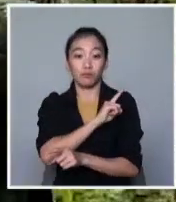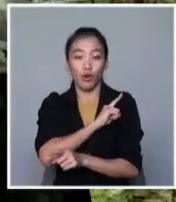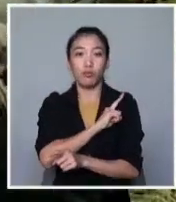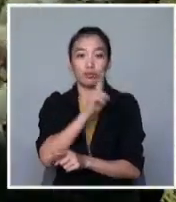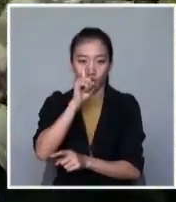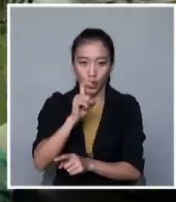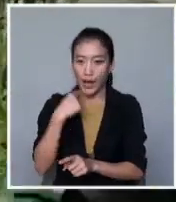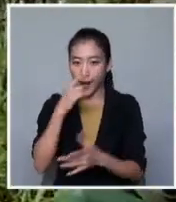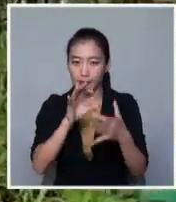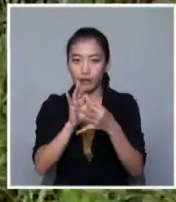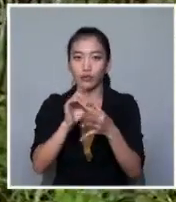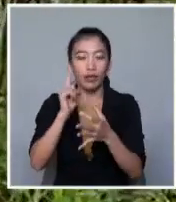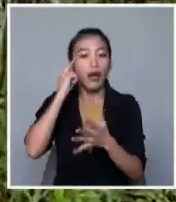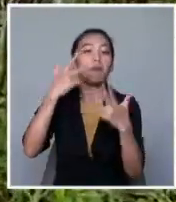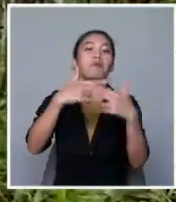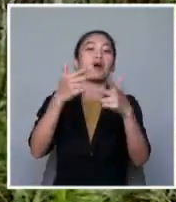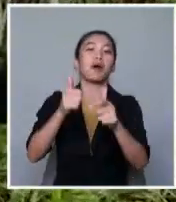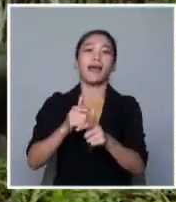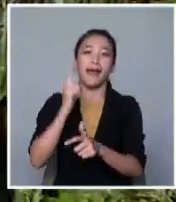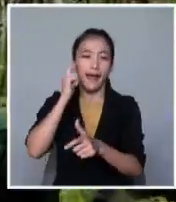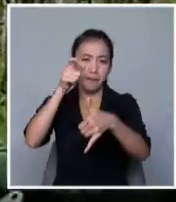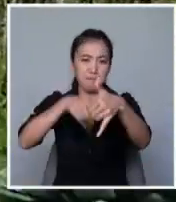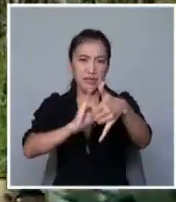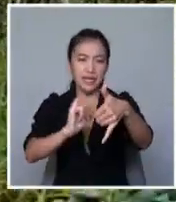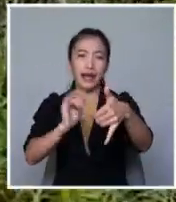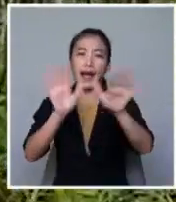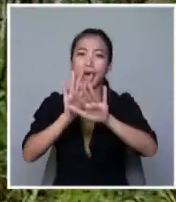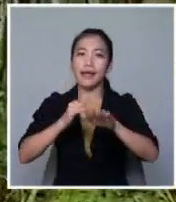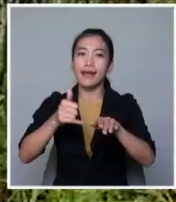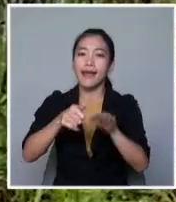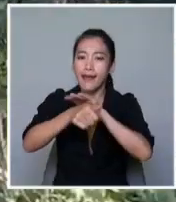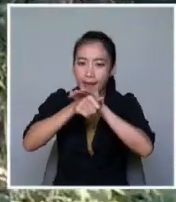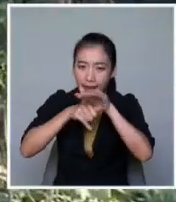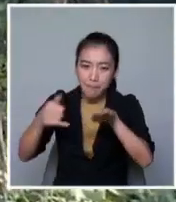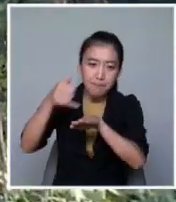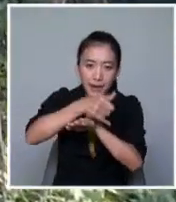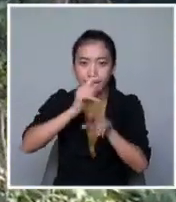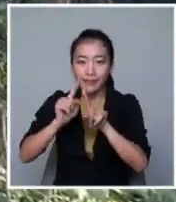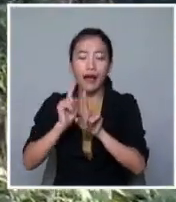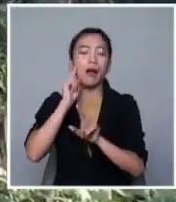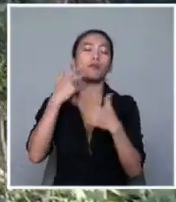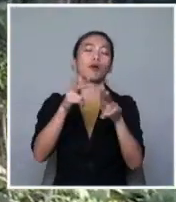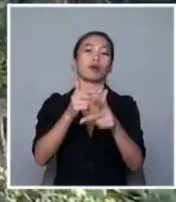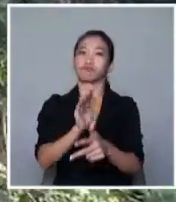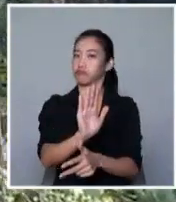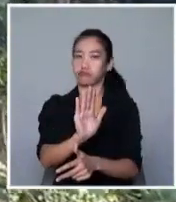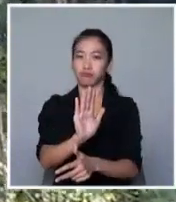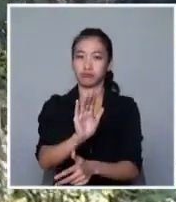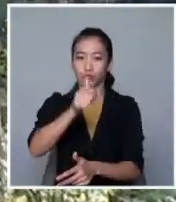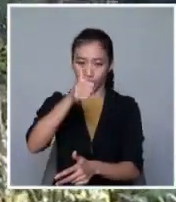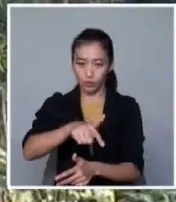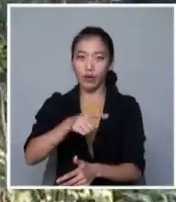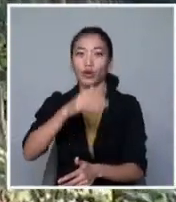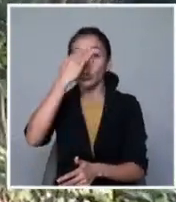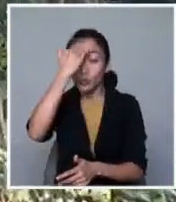หรือว่ารู้เห็นเป็นอยู่ในพฤติกรรมที่ไม่ถูกต้องอันนี้บอกว่าจะดำเนินโทษหนักเลยนะคะเป็น 3ประการในการคุมเข้ม